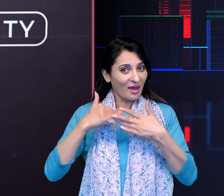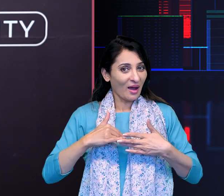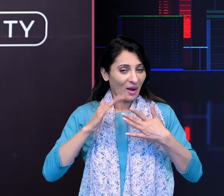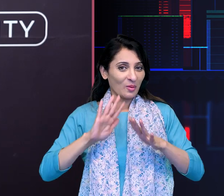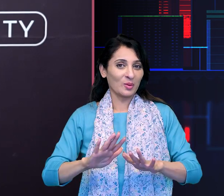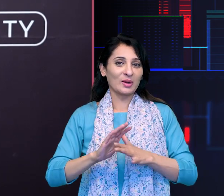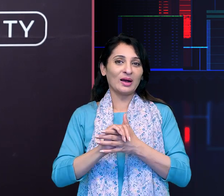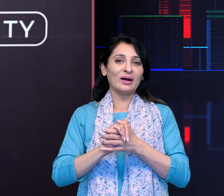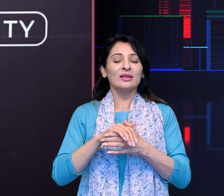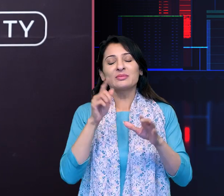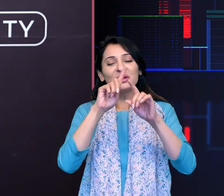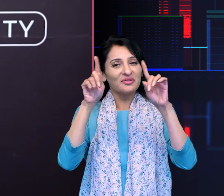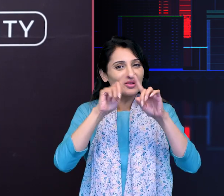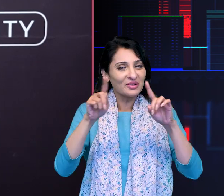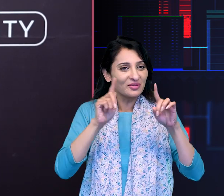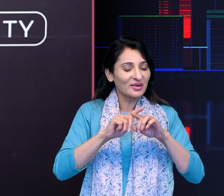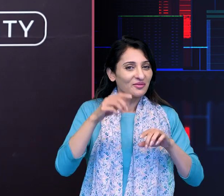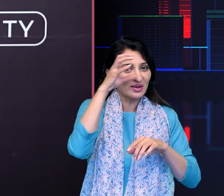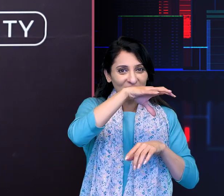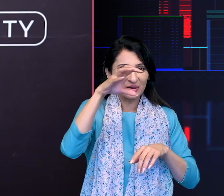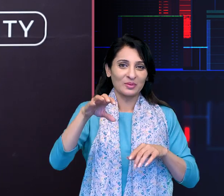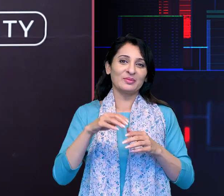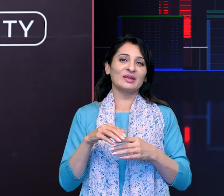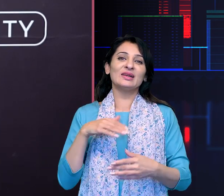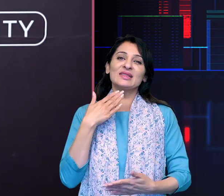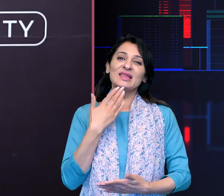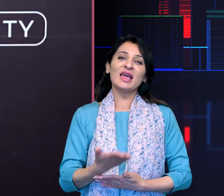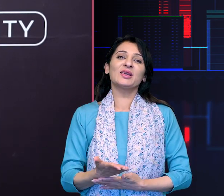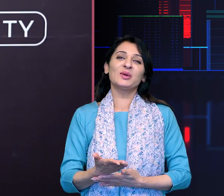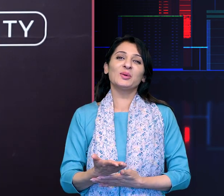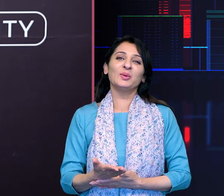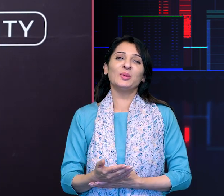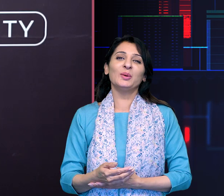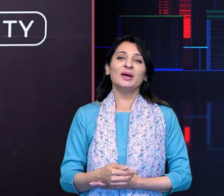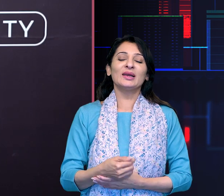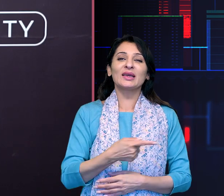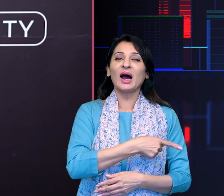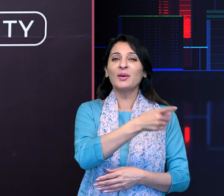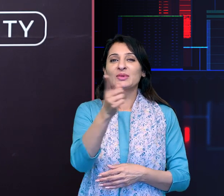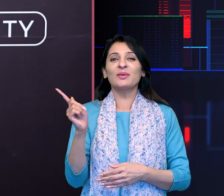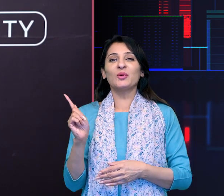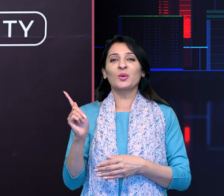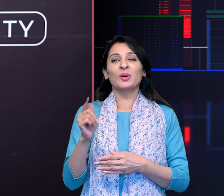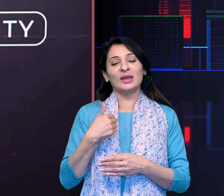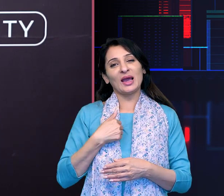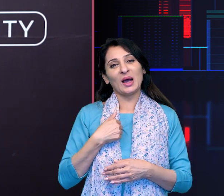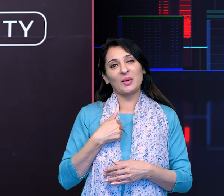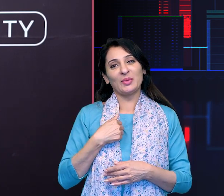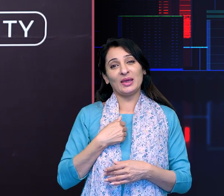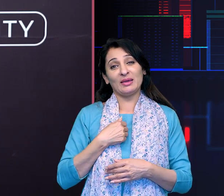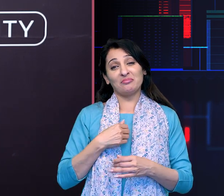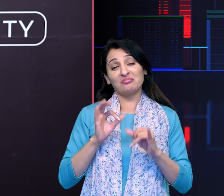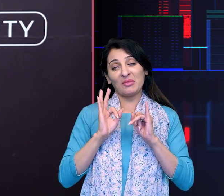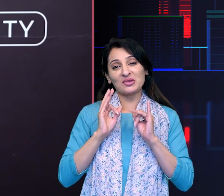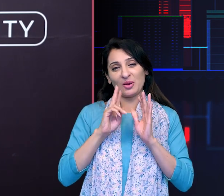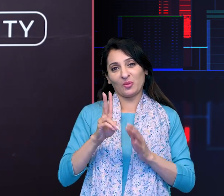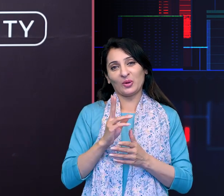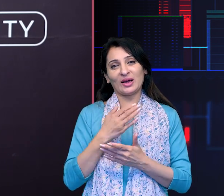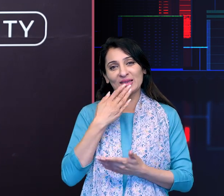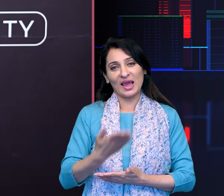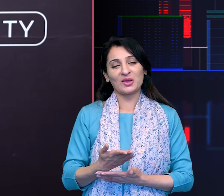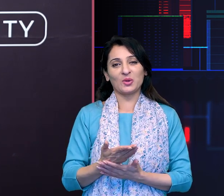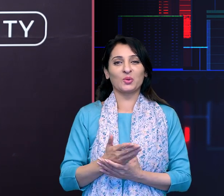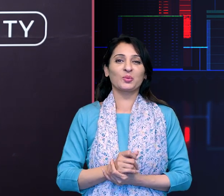भी आपके साथ आएंगे जिसमें डिफरेंट हमारे मॉन्यूमेंट्स होंगे उनके ऊपर भी हम बात करेंगे थैंक यू सो वेरी मच की आप लोगों ने हमें